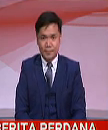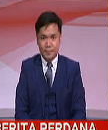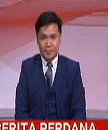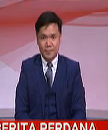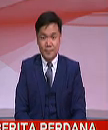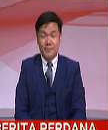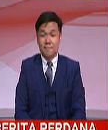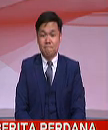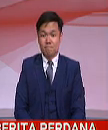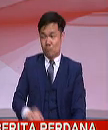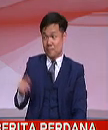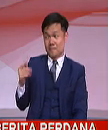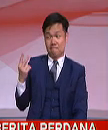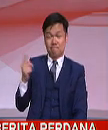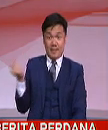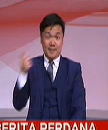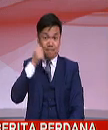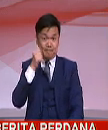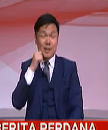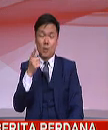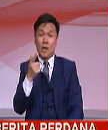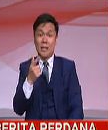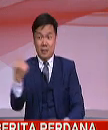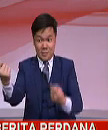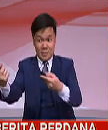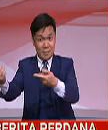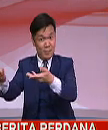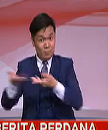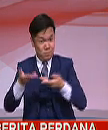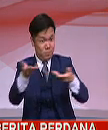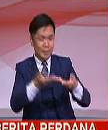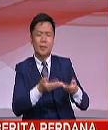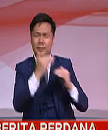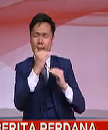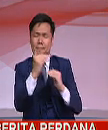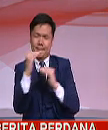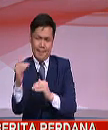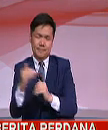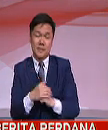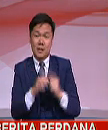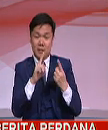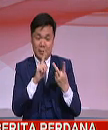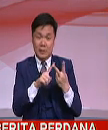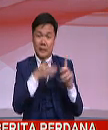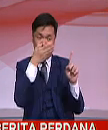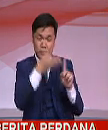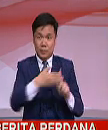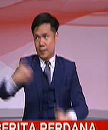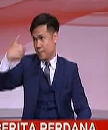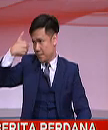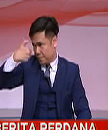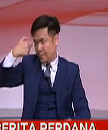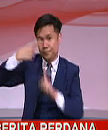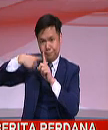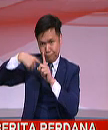Sebab kita akan menghadkan tetamu yang datang. Di samping itu kita akan menjaga SOP, kita akan ada orang jaga temperature,